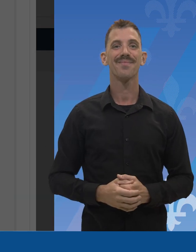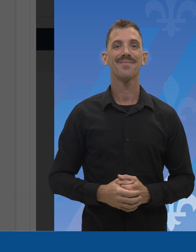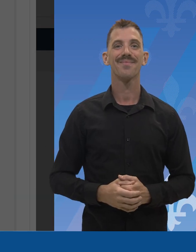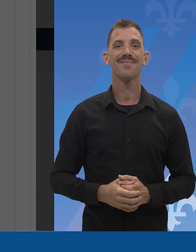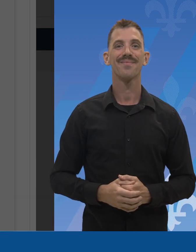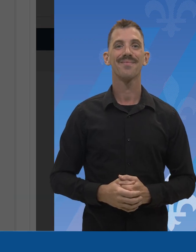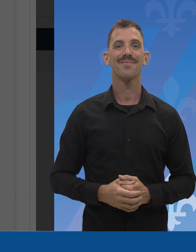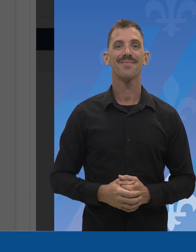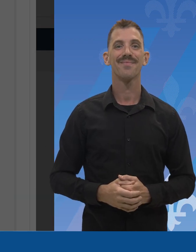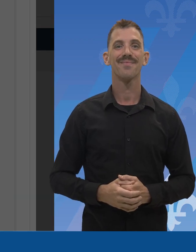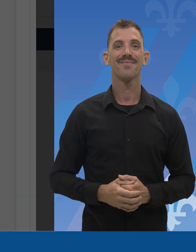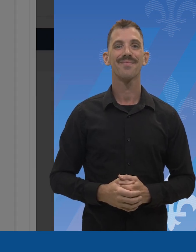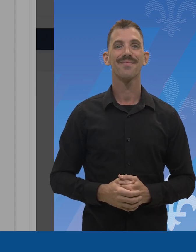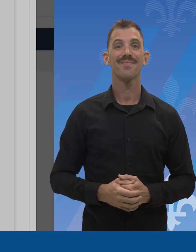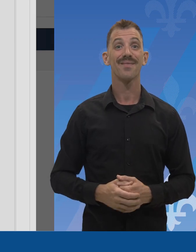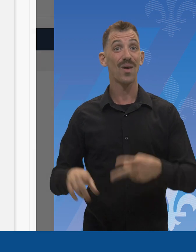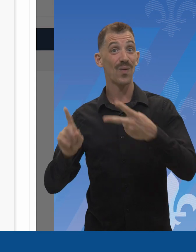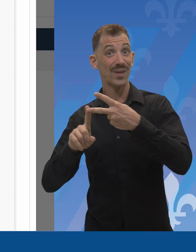mobile.